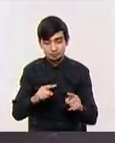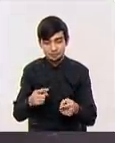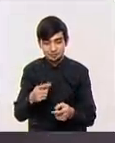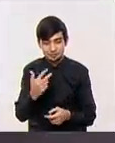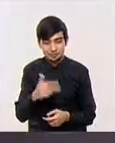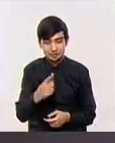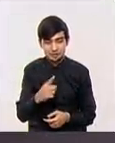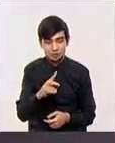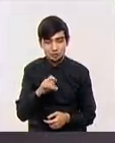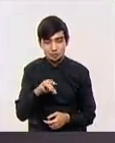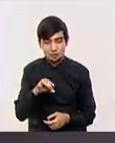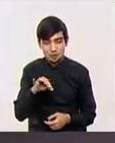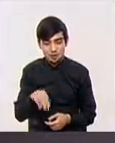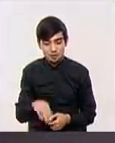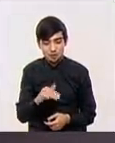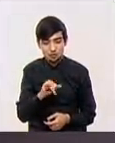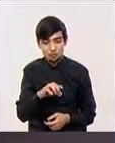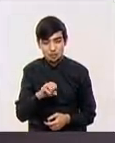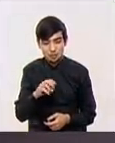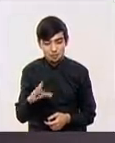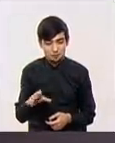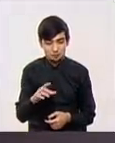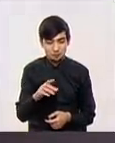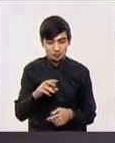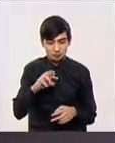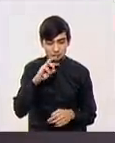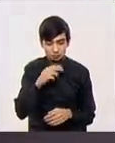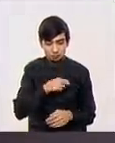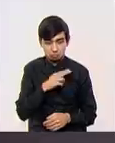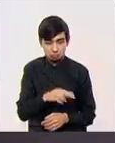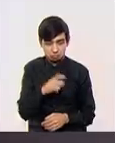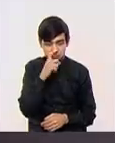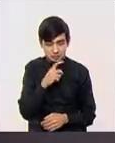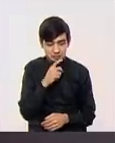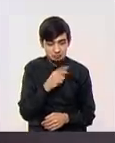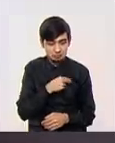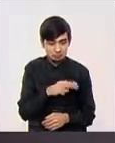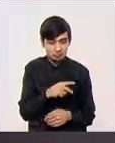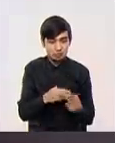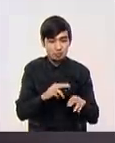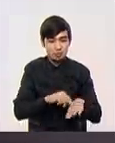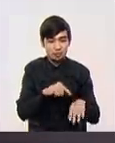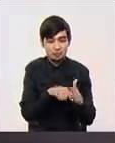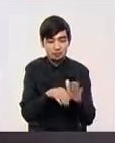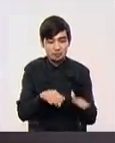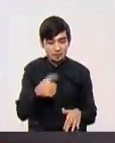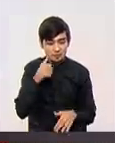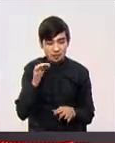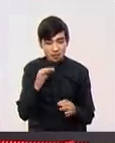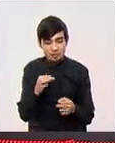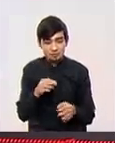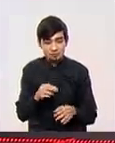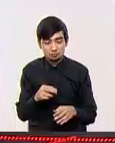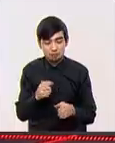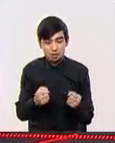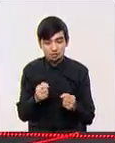Нурболат Жумабаев полиция департаментінің ғимаратында жұмбақ жағдайда көз жұмды. Құзырлар оны кеше-кешке таман бірнеше көліктің ұрлығына қатысты